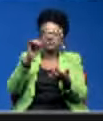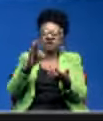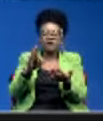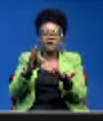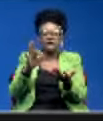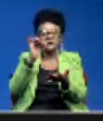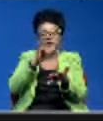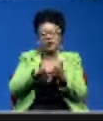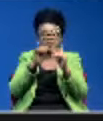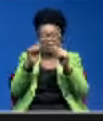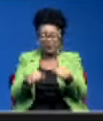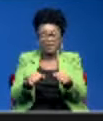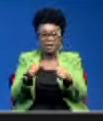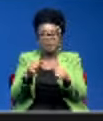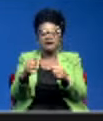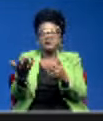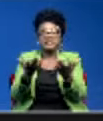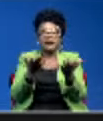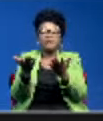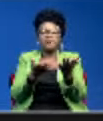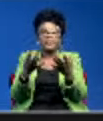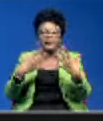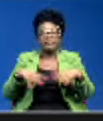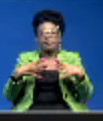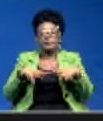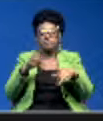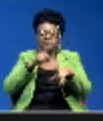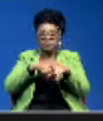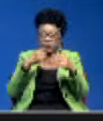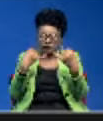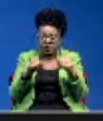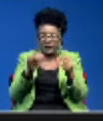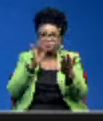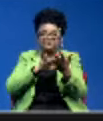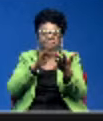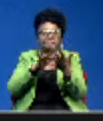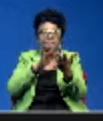waweze kuhudumia wagonjwa. Tulijaribu kujisajili kwenye mfumo huo kupitia